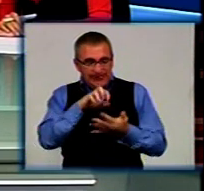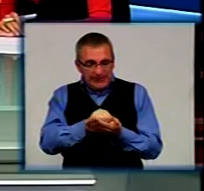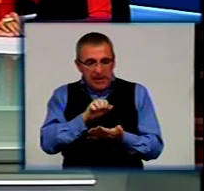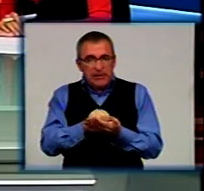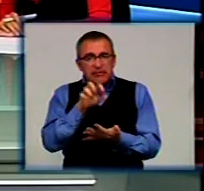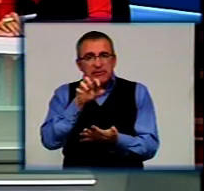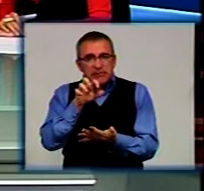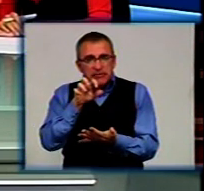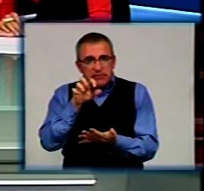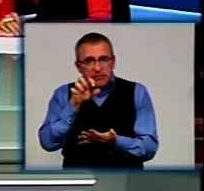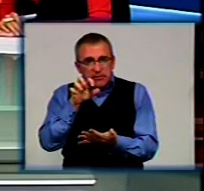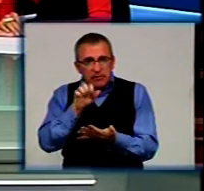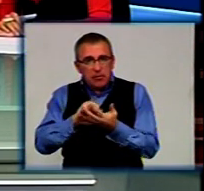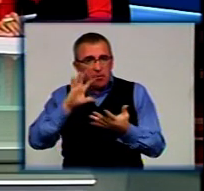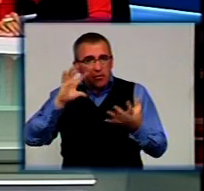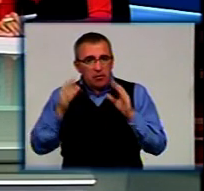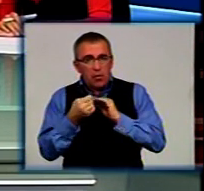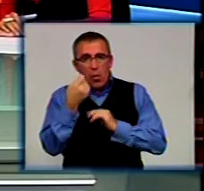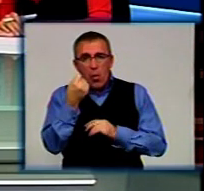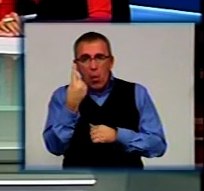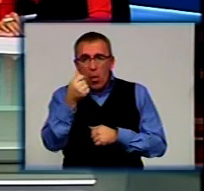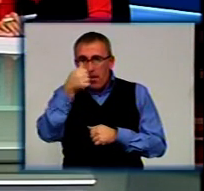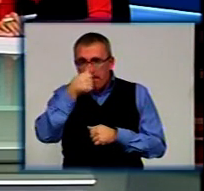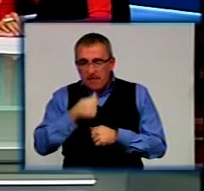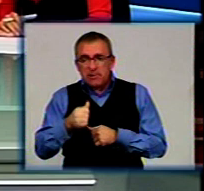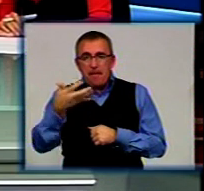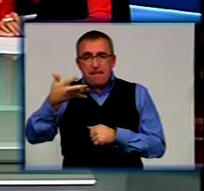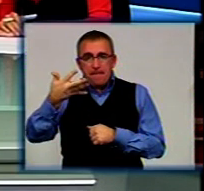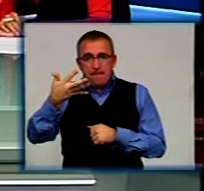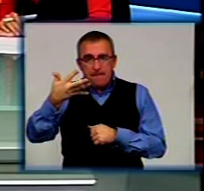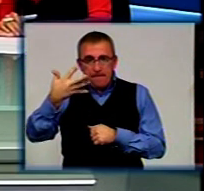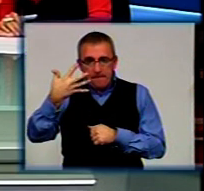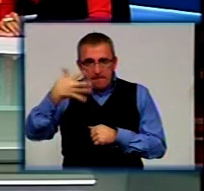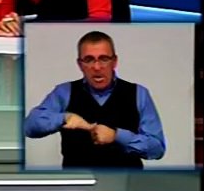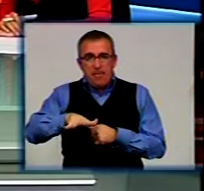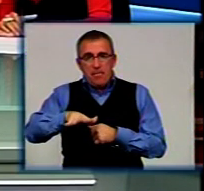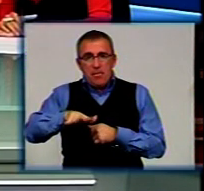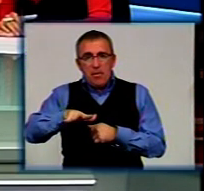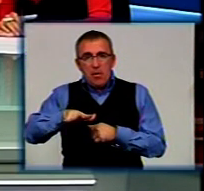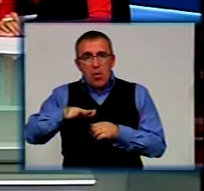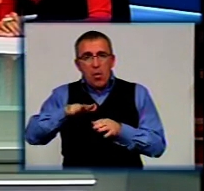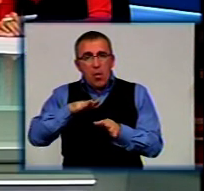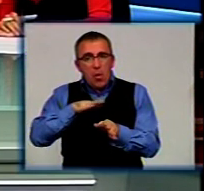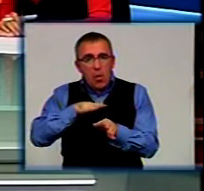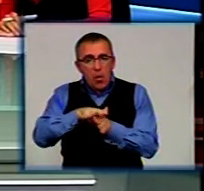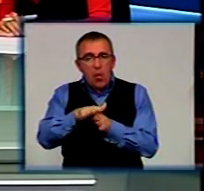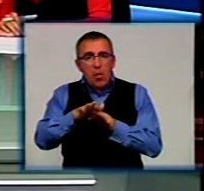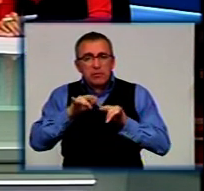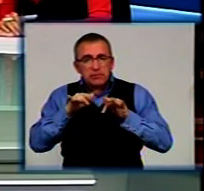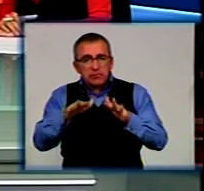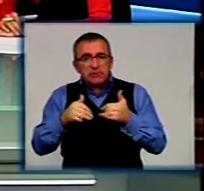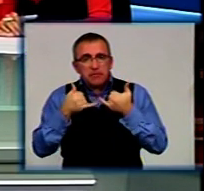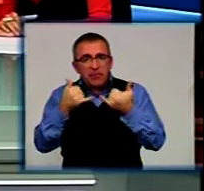по підсумком 11 місяців 5 місце. Рівень охоплення активними заходами